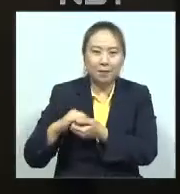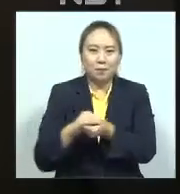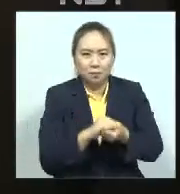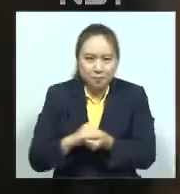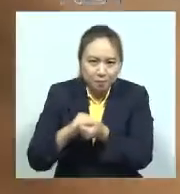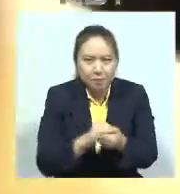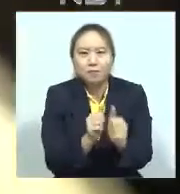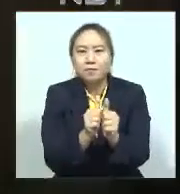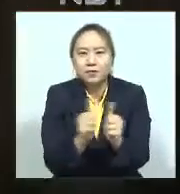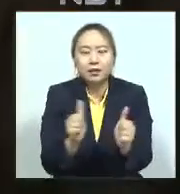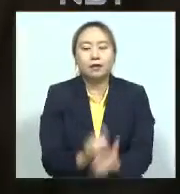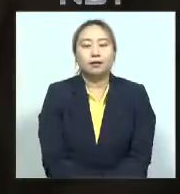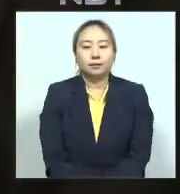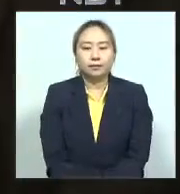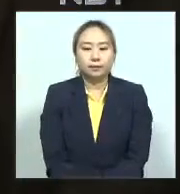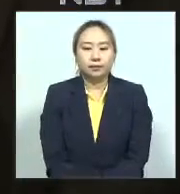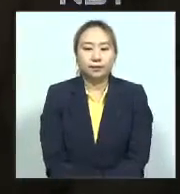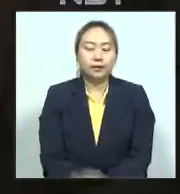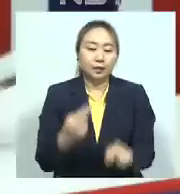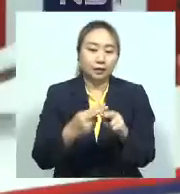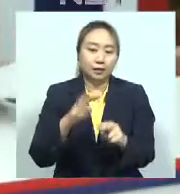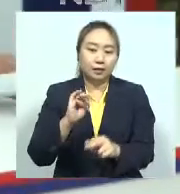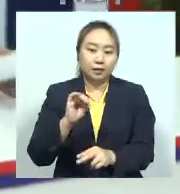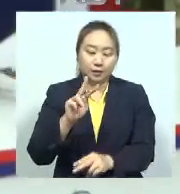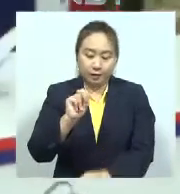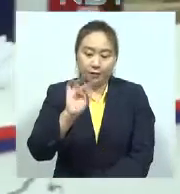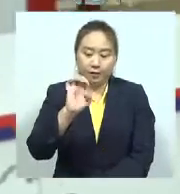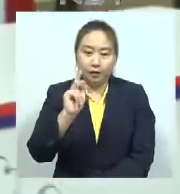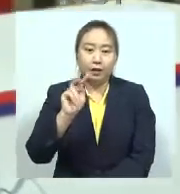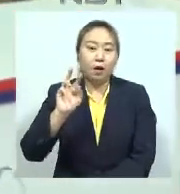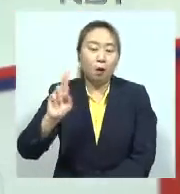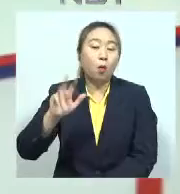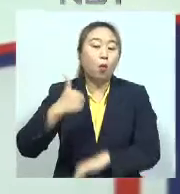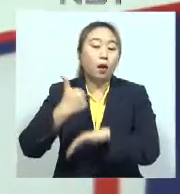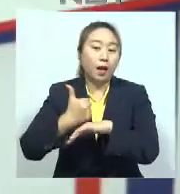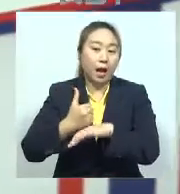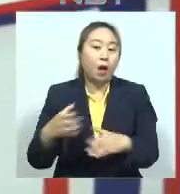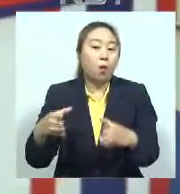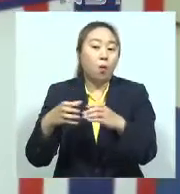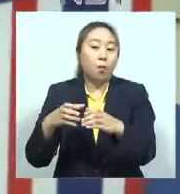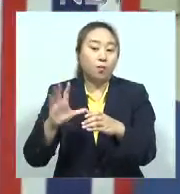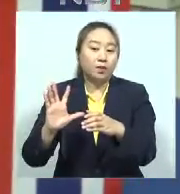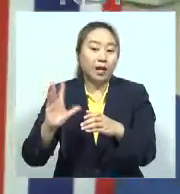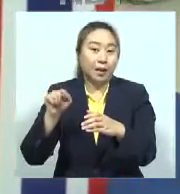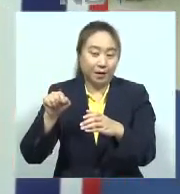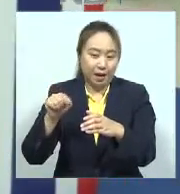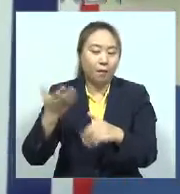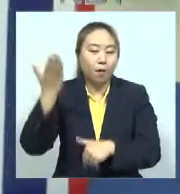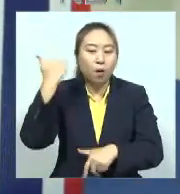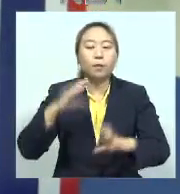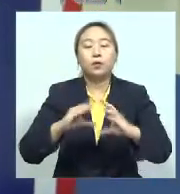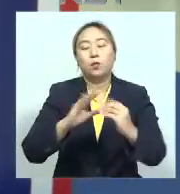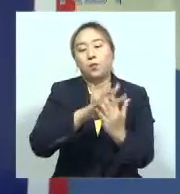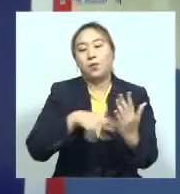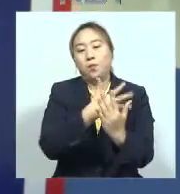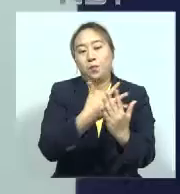ค่ะขณะที่นายนิกรจำนงผู้อำนวยการพรรคชาติไทยพัฒนาเมื่อวานนี้มีการประชุมคณะกรรมการยุทธศา